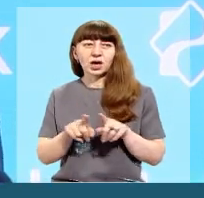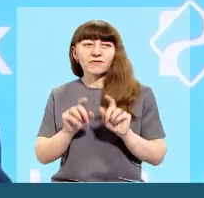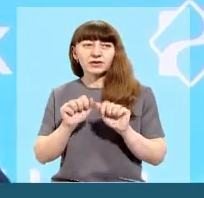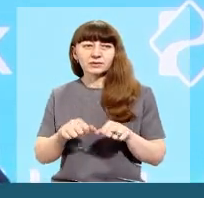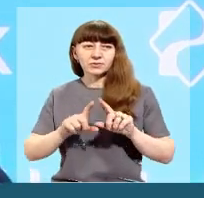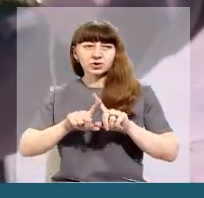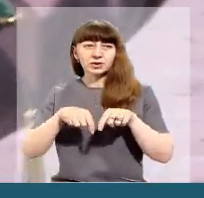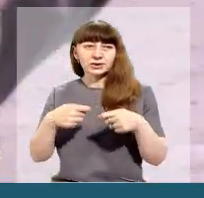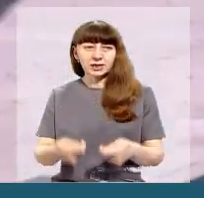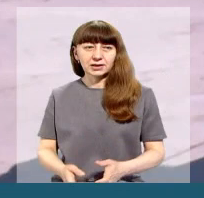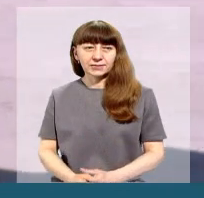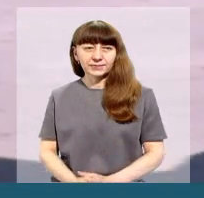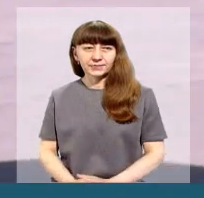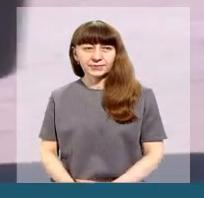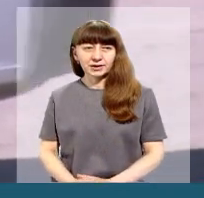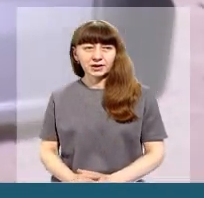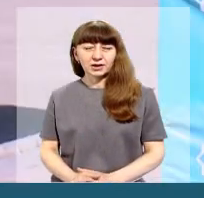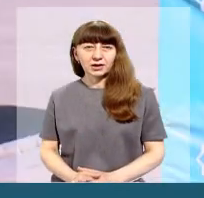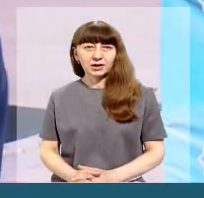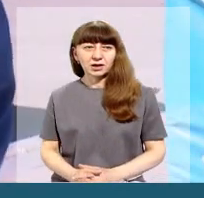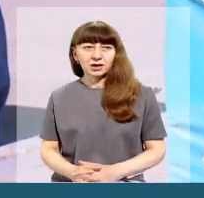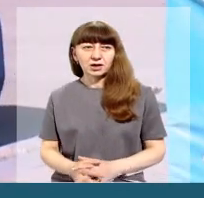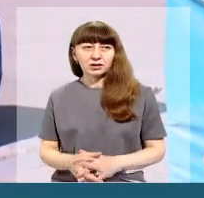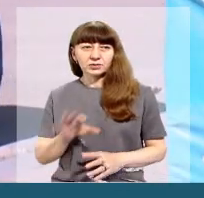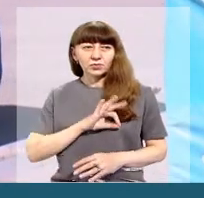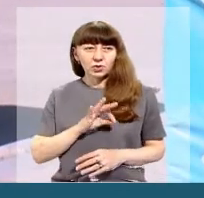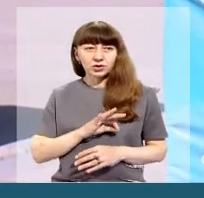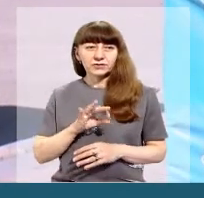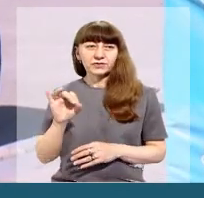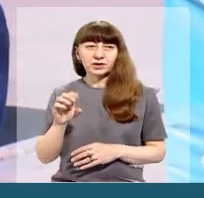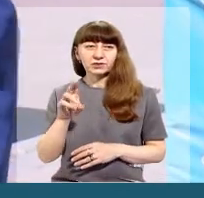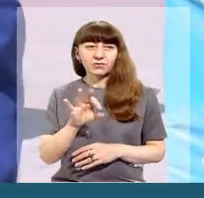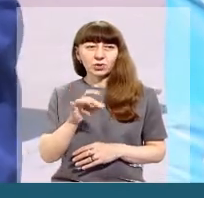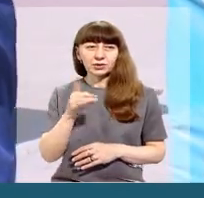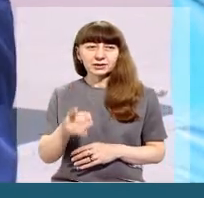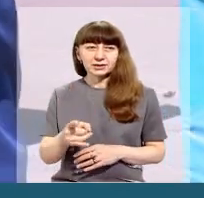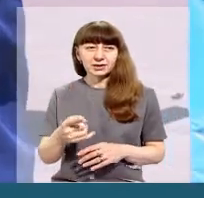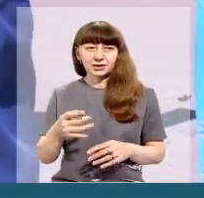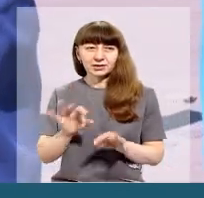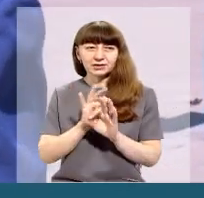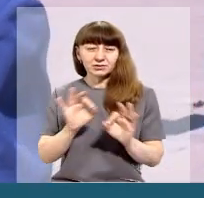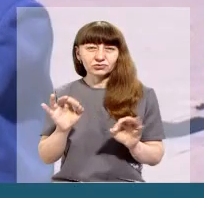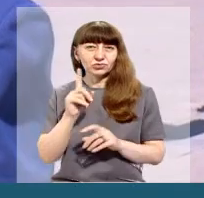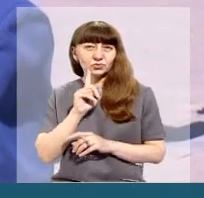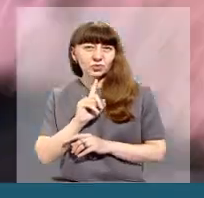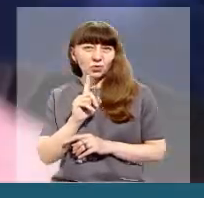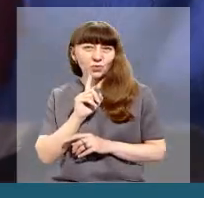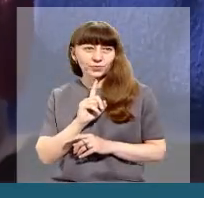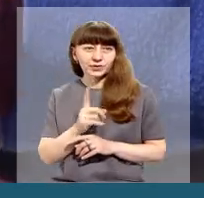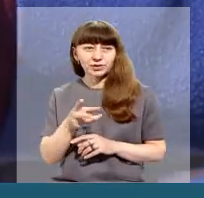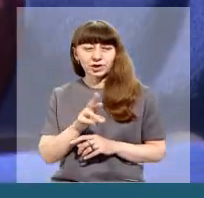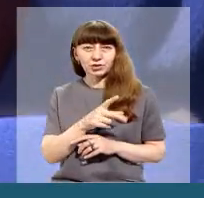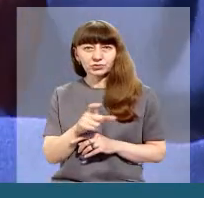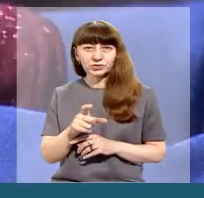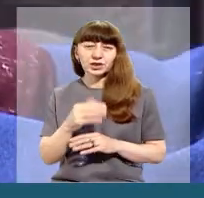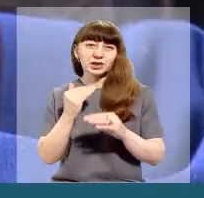возможность нам выпала. Внедрение инва-такси в области является важным шагом к созданию более инклюзивного и доступного общества для всех граждан.